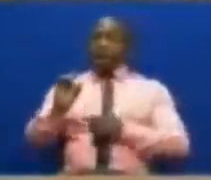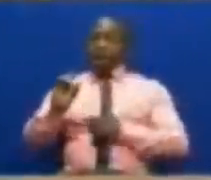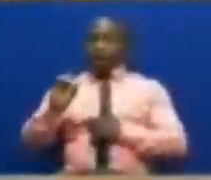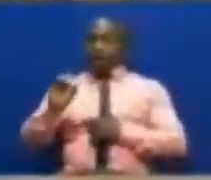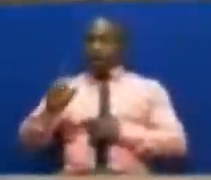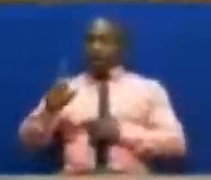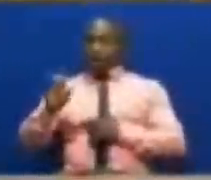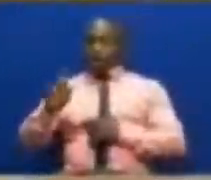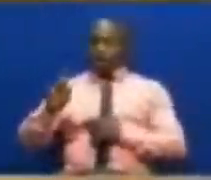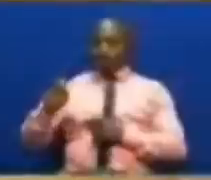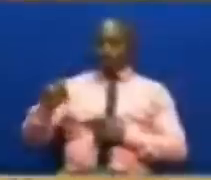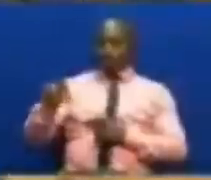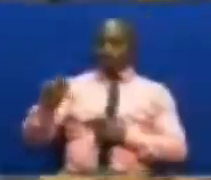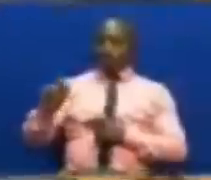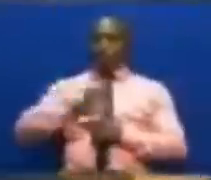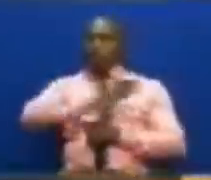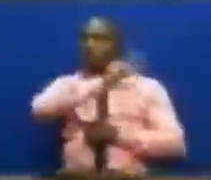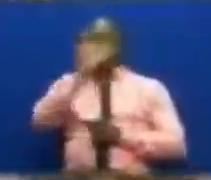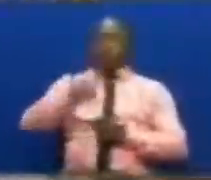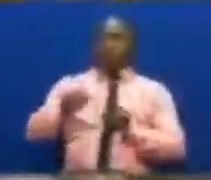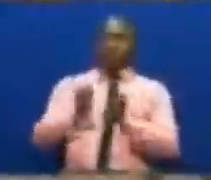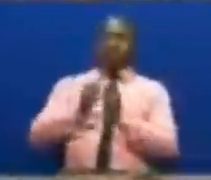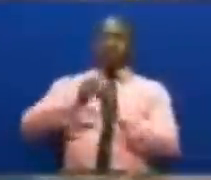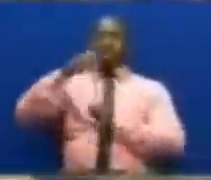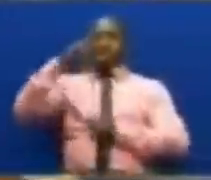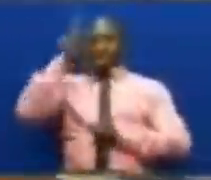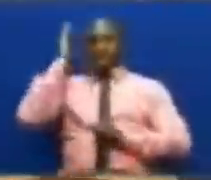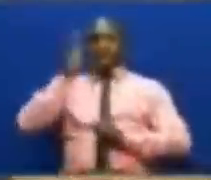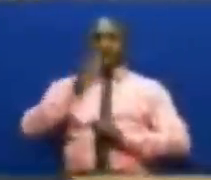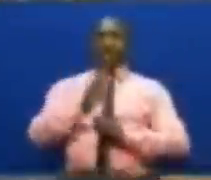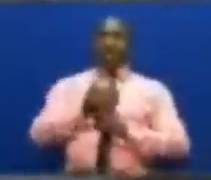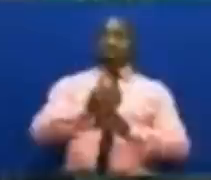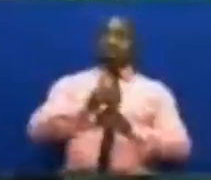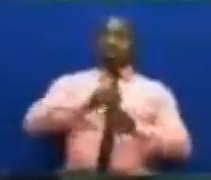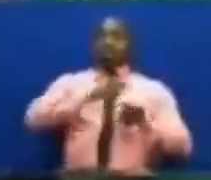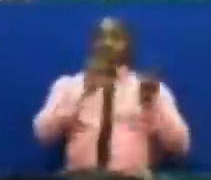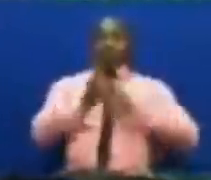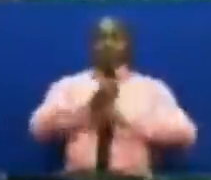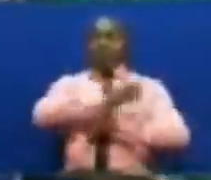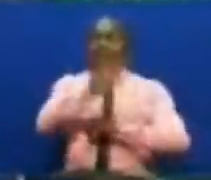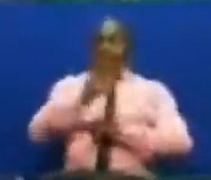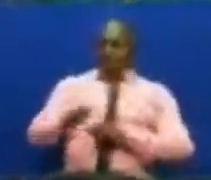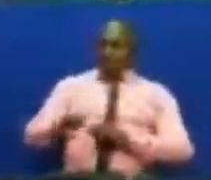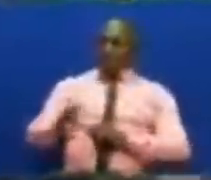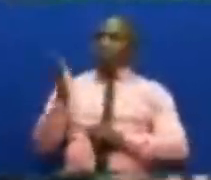ni mali ya Serikali ya Mapinduzi ya Zanzibar, ya chama chetu cha Mapinduzi.